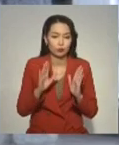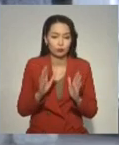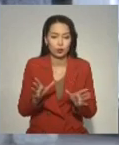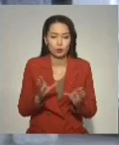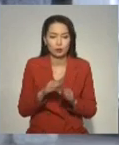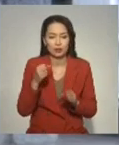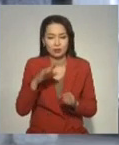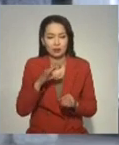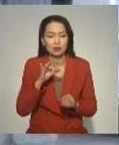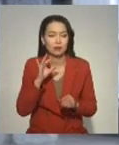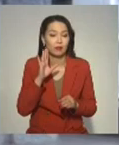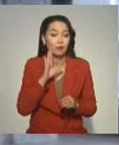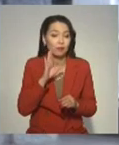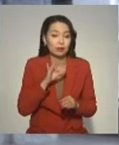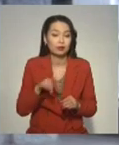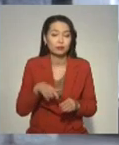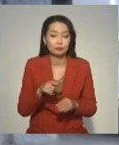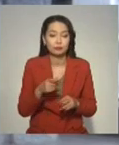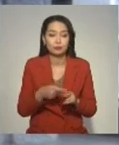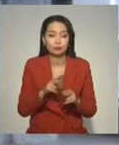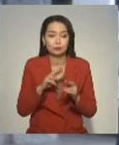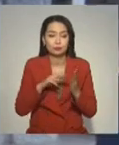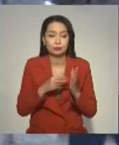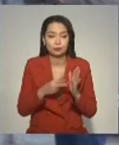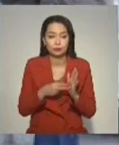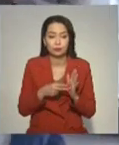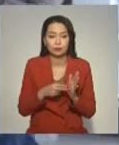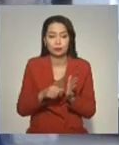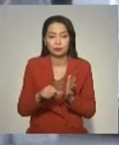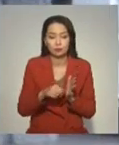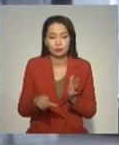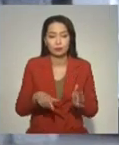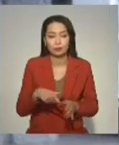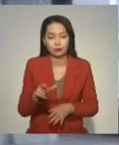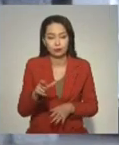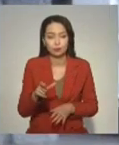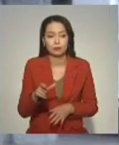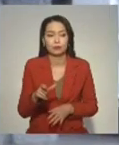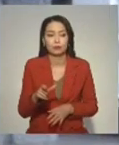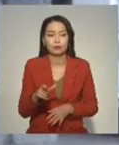Это комплексный план проектирования, то есть это охват дорожного полотна,